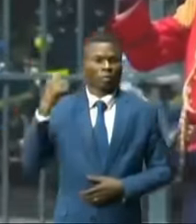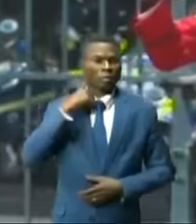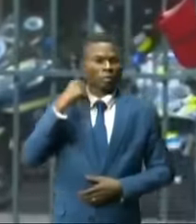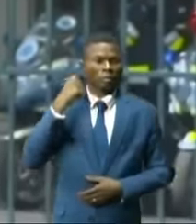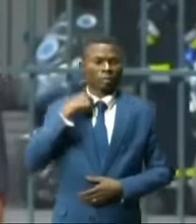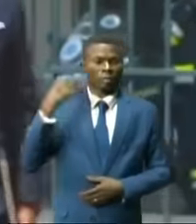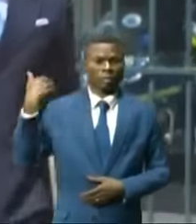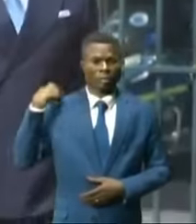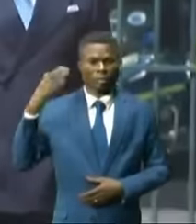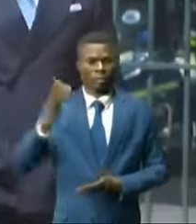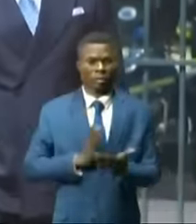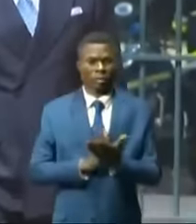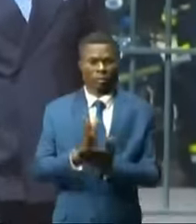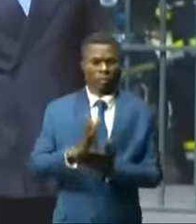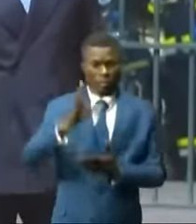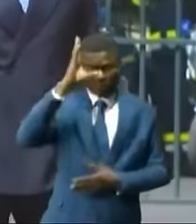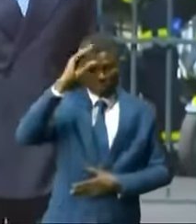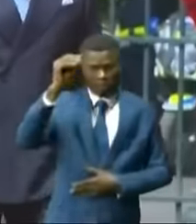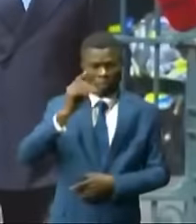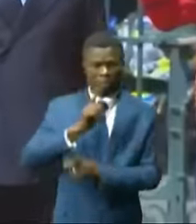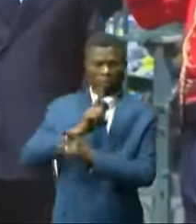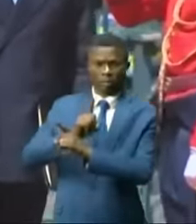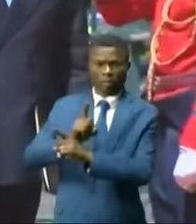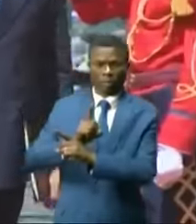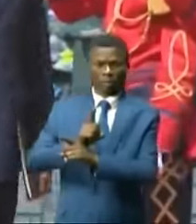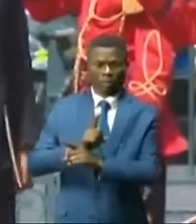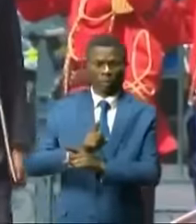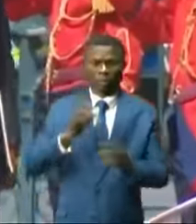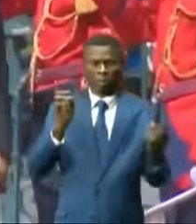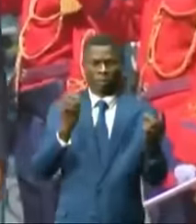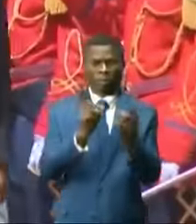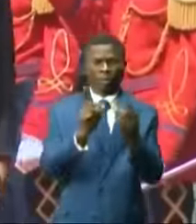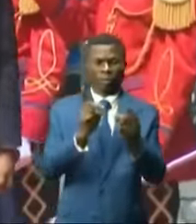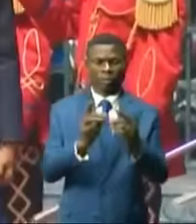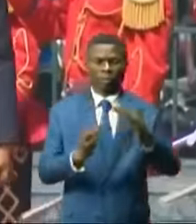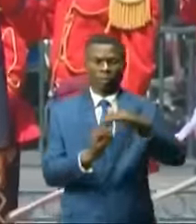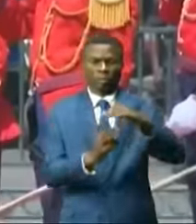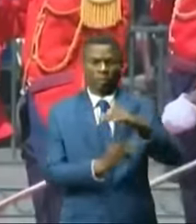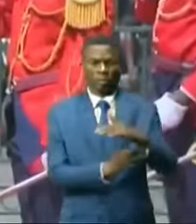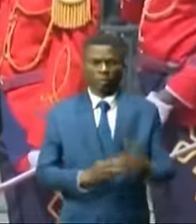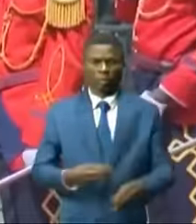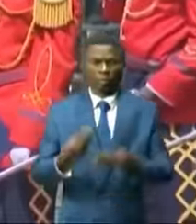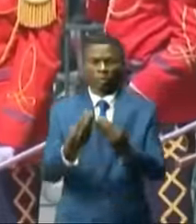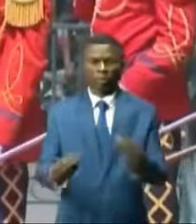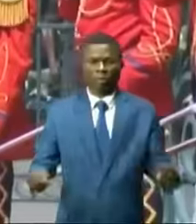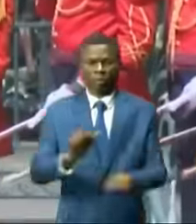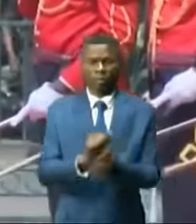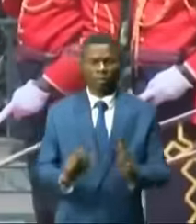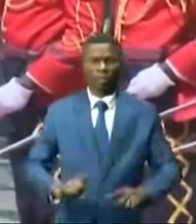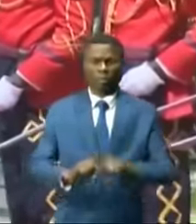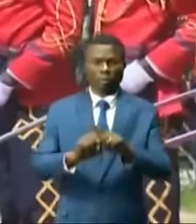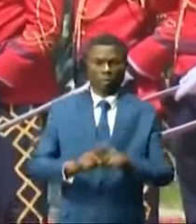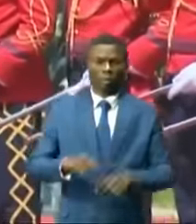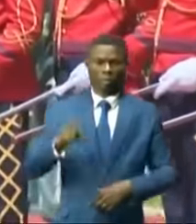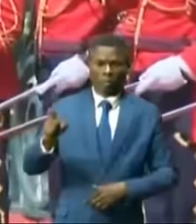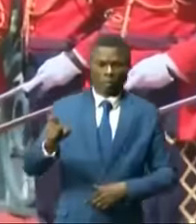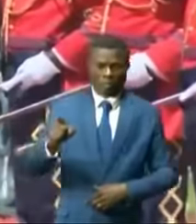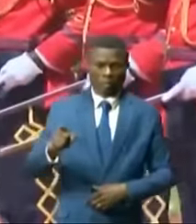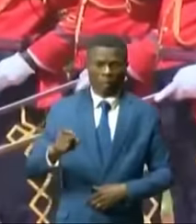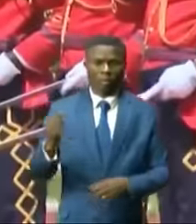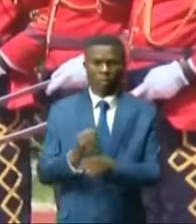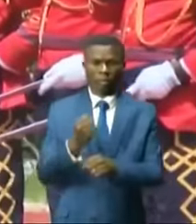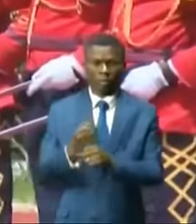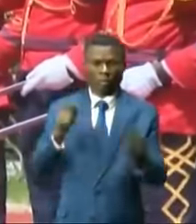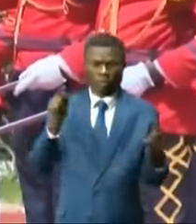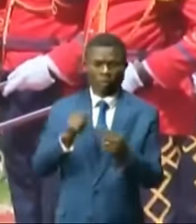Docteur d'État en droit de l'homme, prévention, médiation et règlement des conflits, Christophe Mozungu a exercé jusqu'à